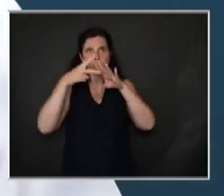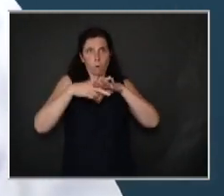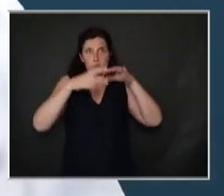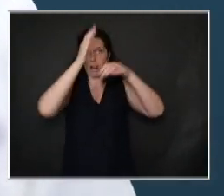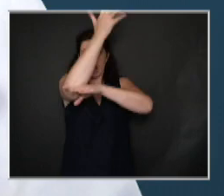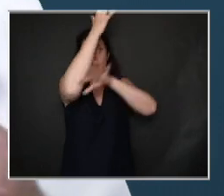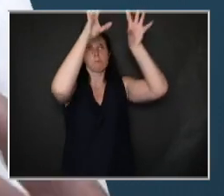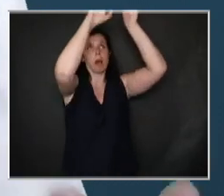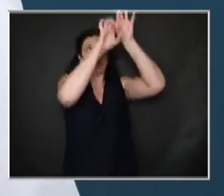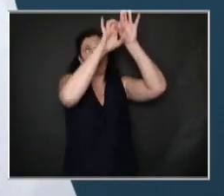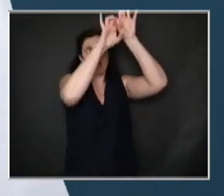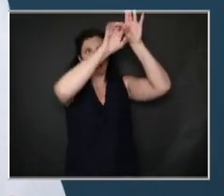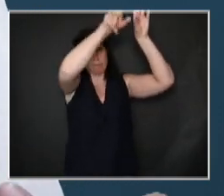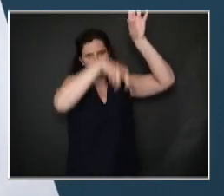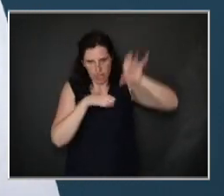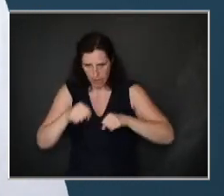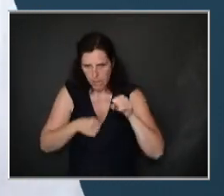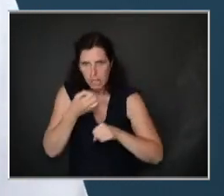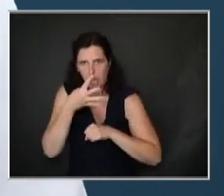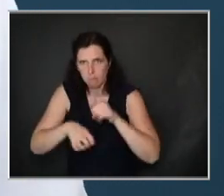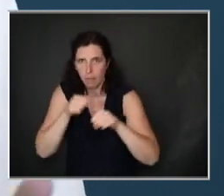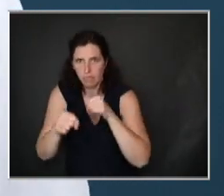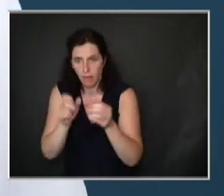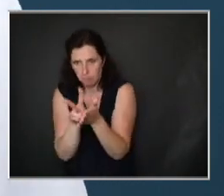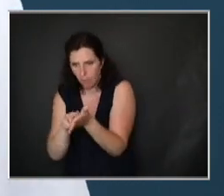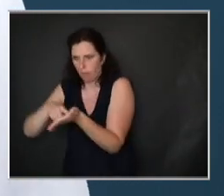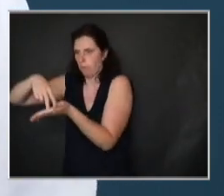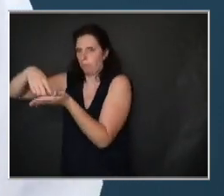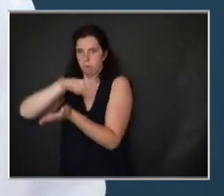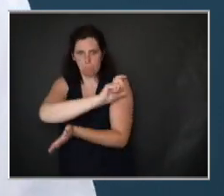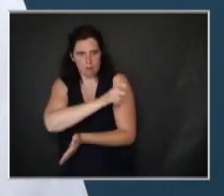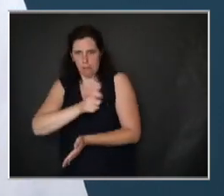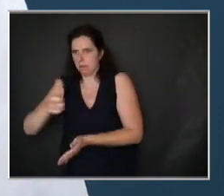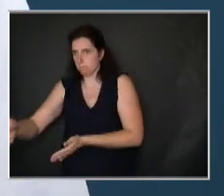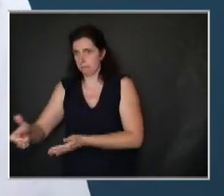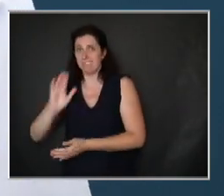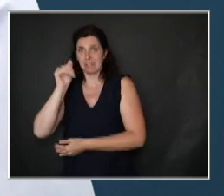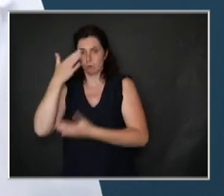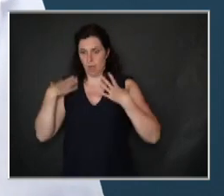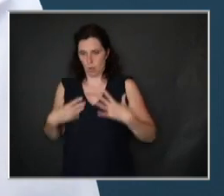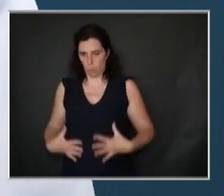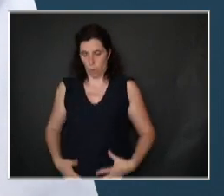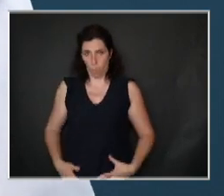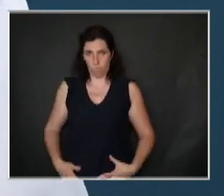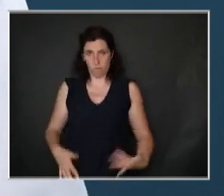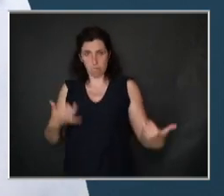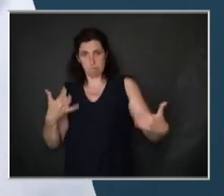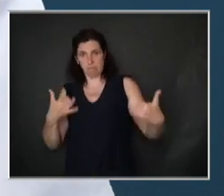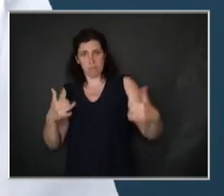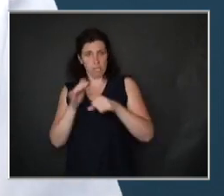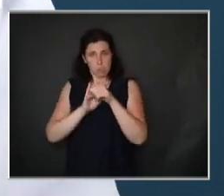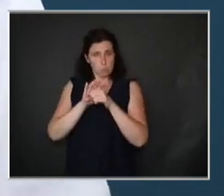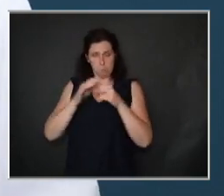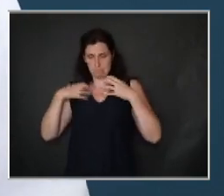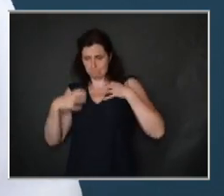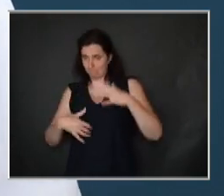quatre pattes et puis en position érigée. Ce qui explique aussi que certaines parties de notre corps ne sont pas complètement terminées. Hein. Il faut